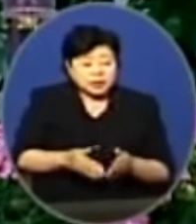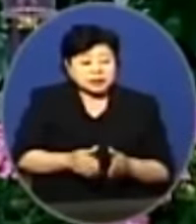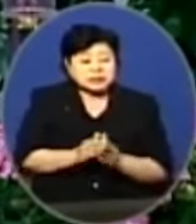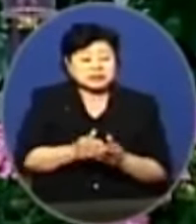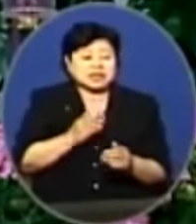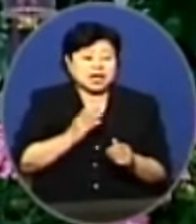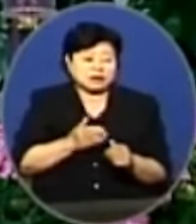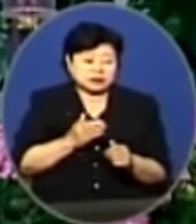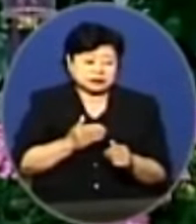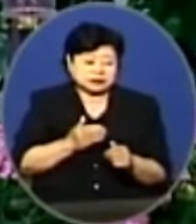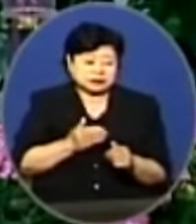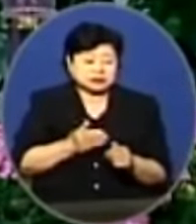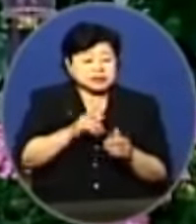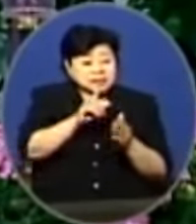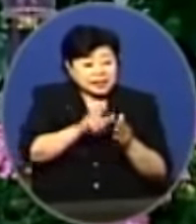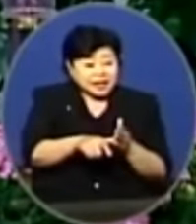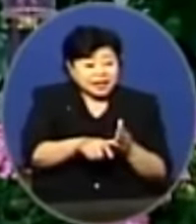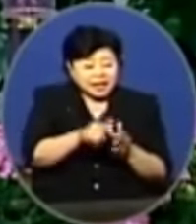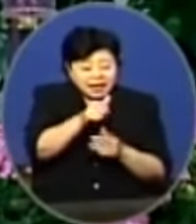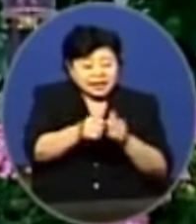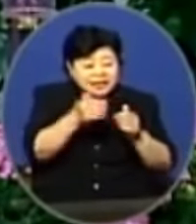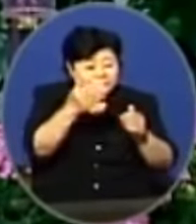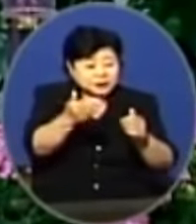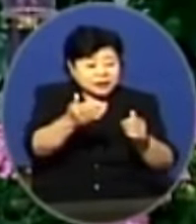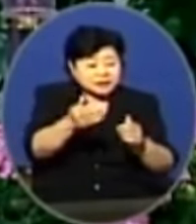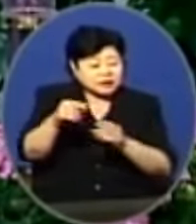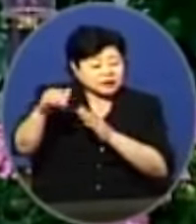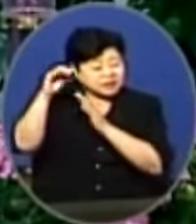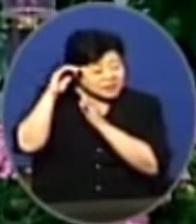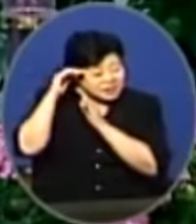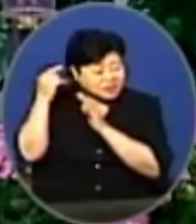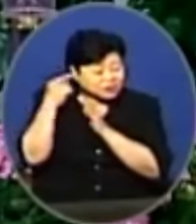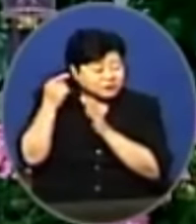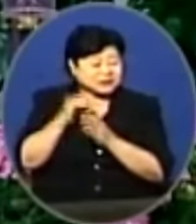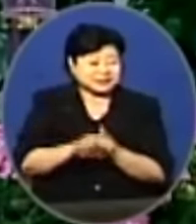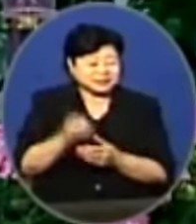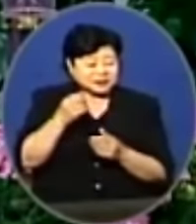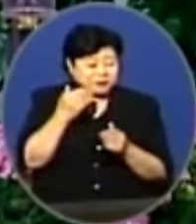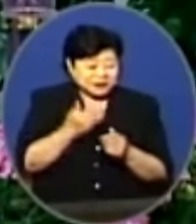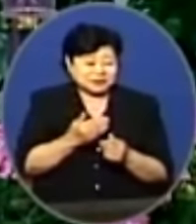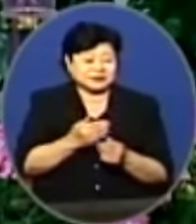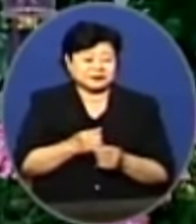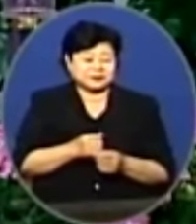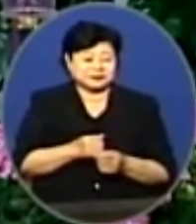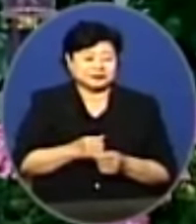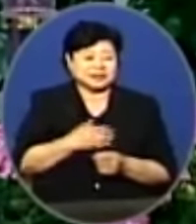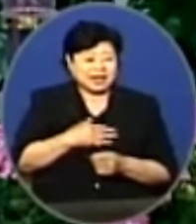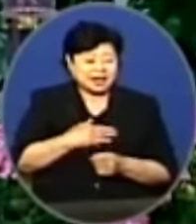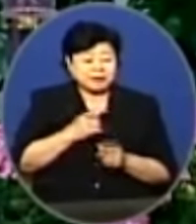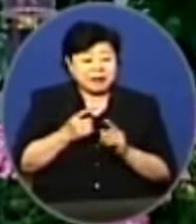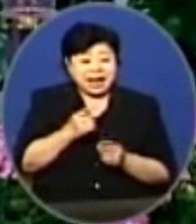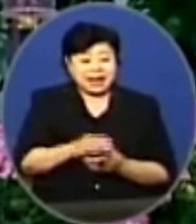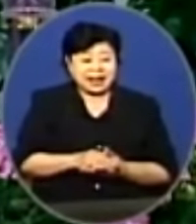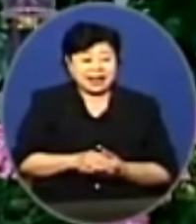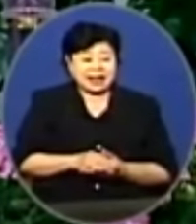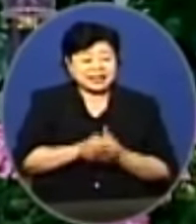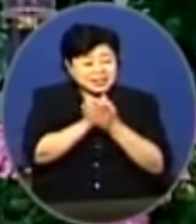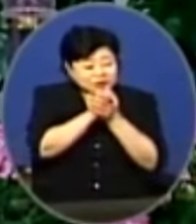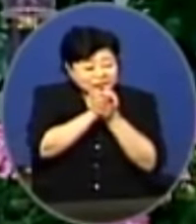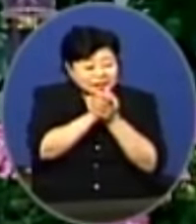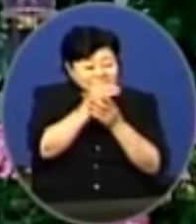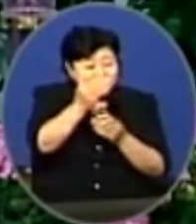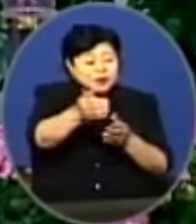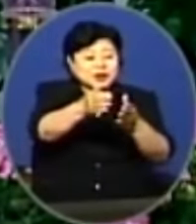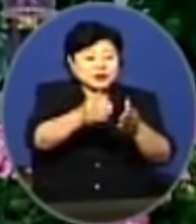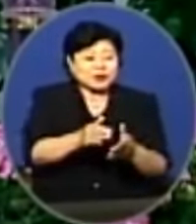친히 간구하시는 그때에 하나님은 귀를 기울이시는 것입니다. 성령은 아는 말로 기도할 때는